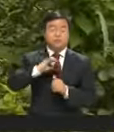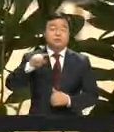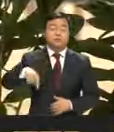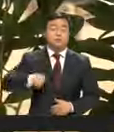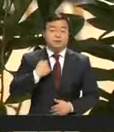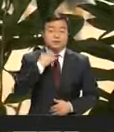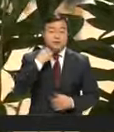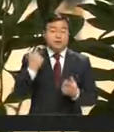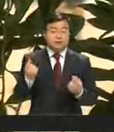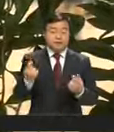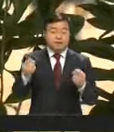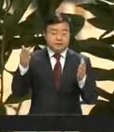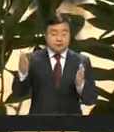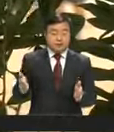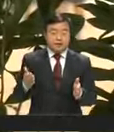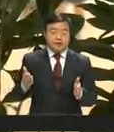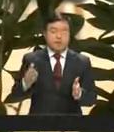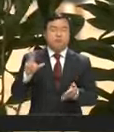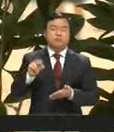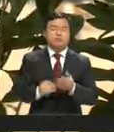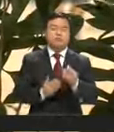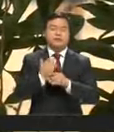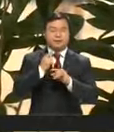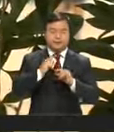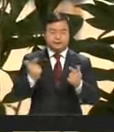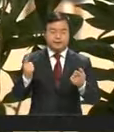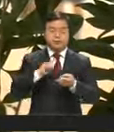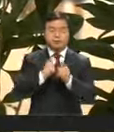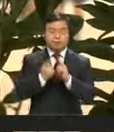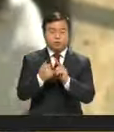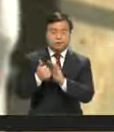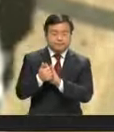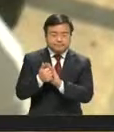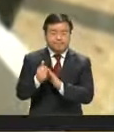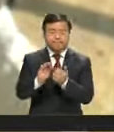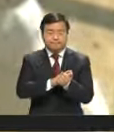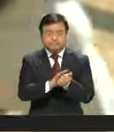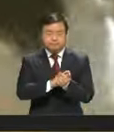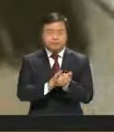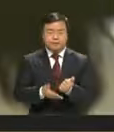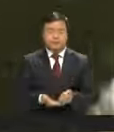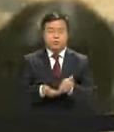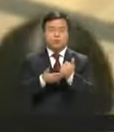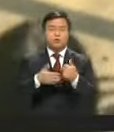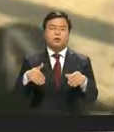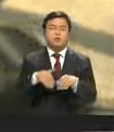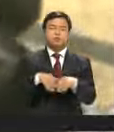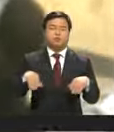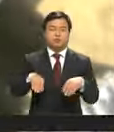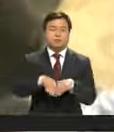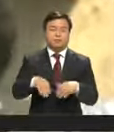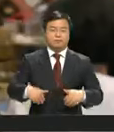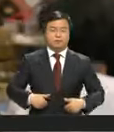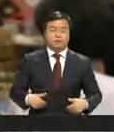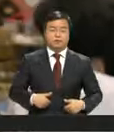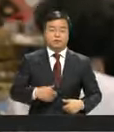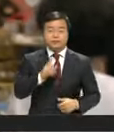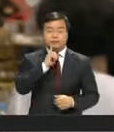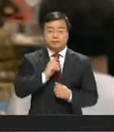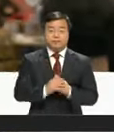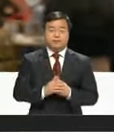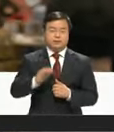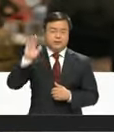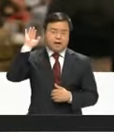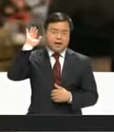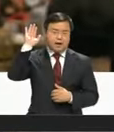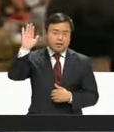간 성폭력 문제가 일어나지 않도록 서로 배려하고 존중하는 문화를 만드는 게 중요하다고 강조합니다. 나중에